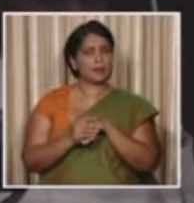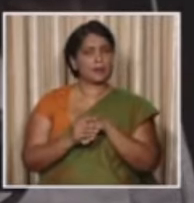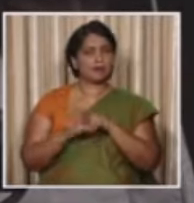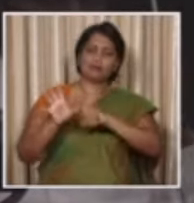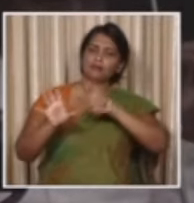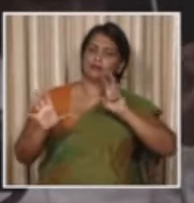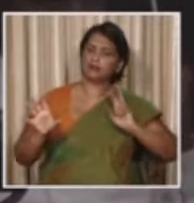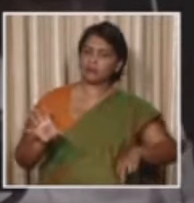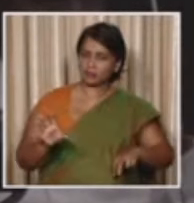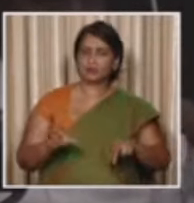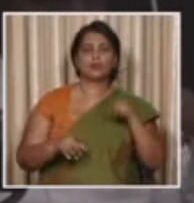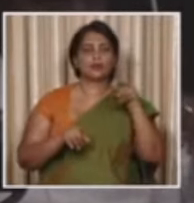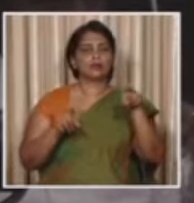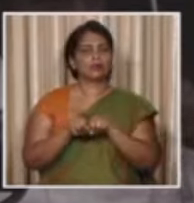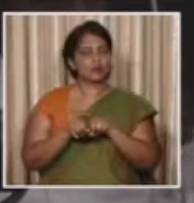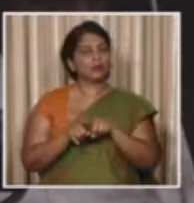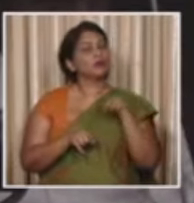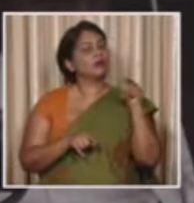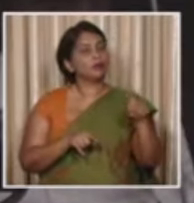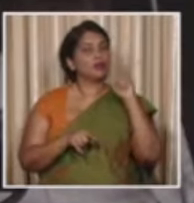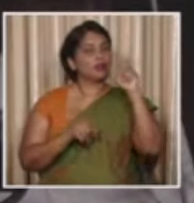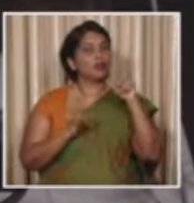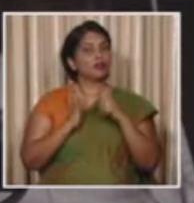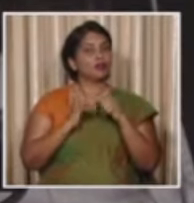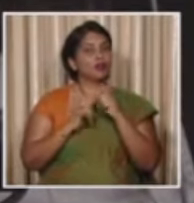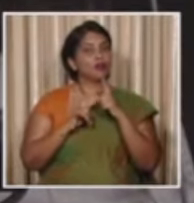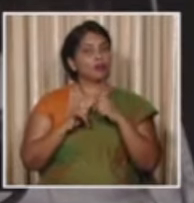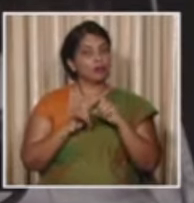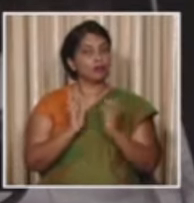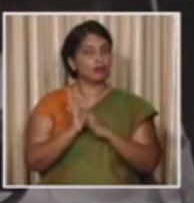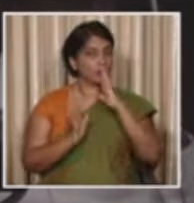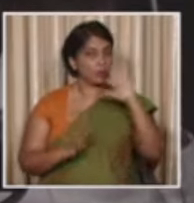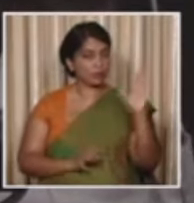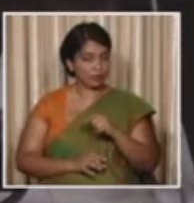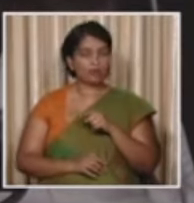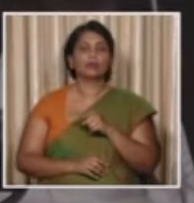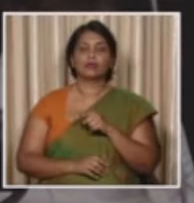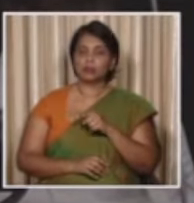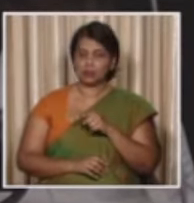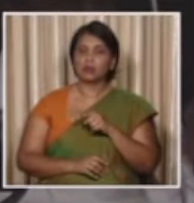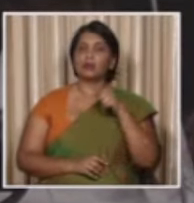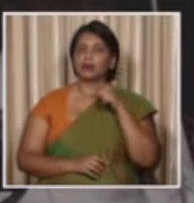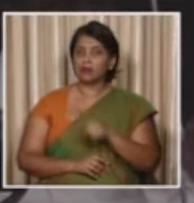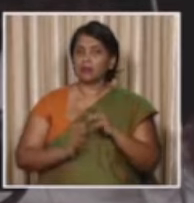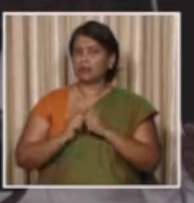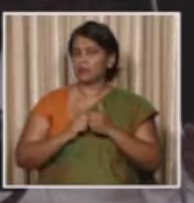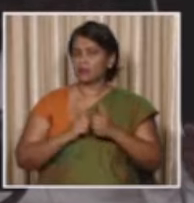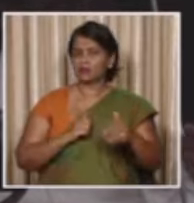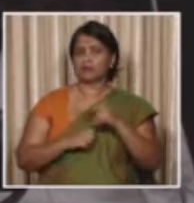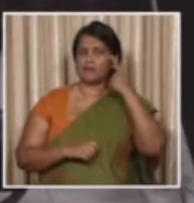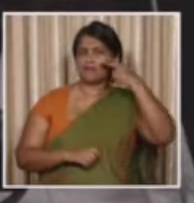සාමාජිකත්වයෙන් අයින් වුණා. එතකොට මේ කෝප් කමිටුවට අපි කැඳවන නිලධාරීන් මේ තියෙන තත්ත්වෙත් එක්ක